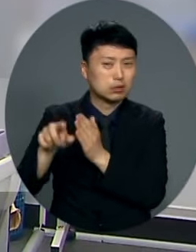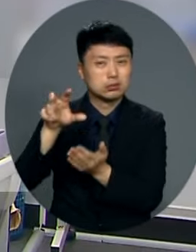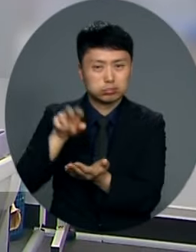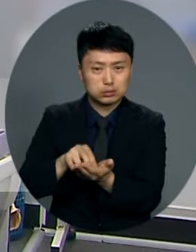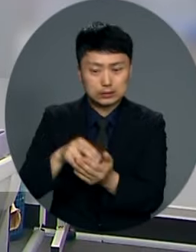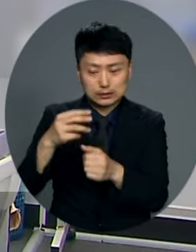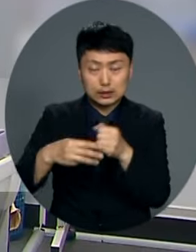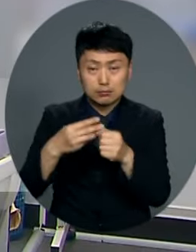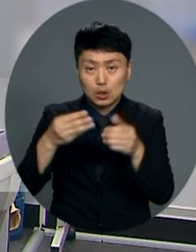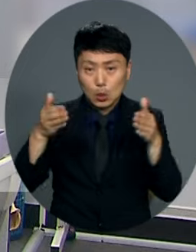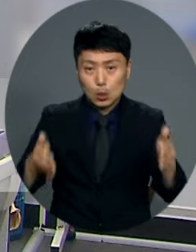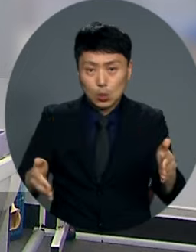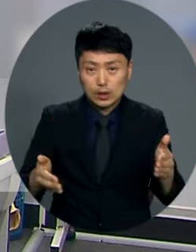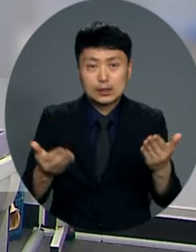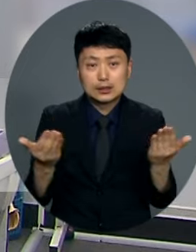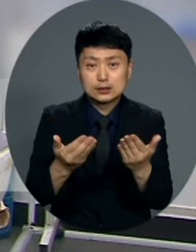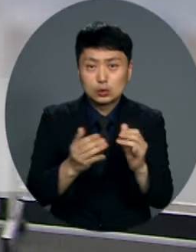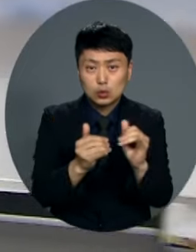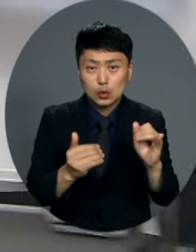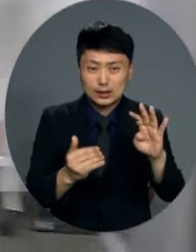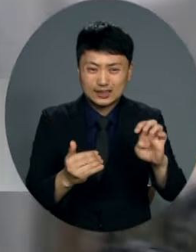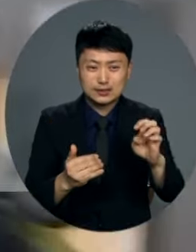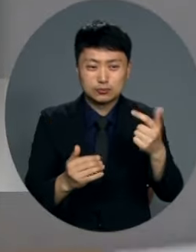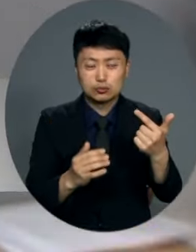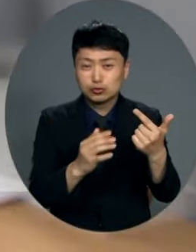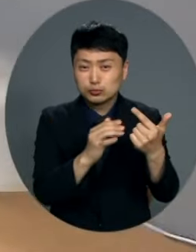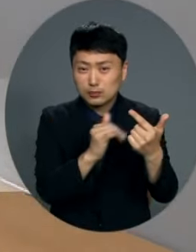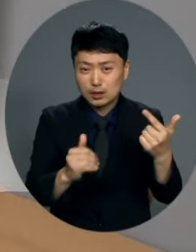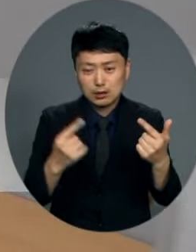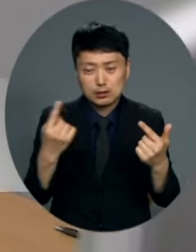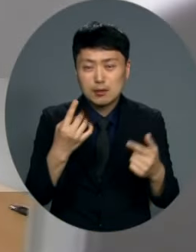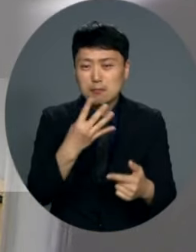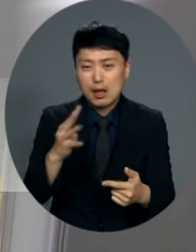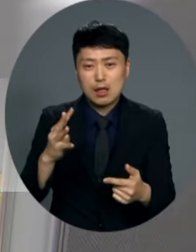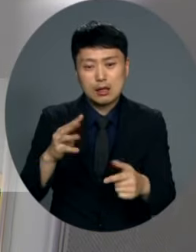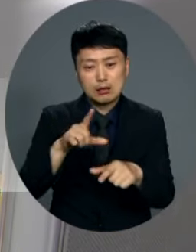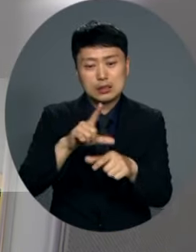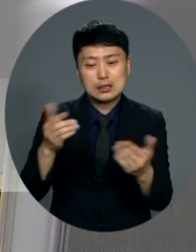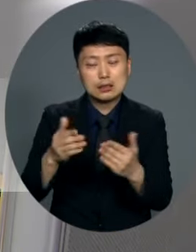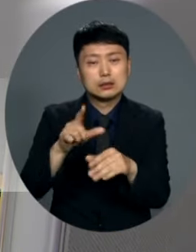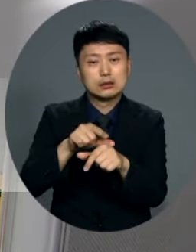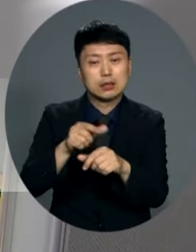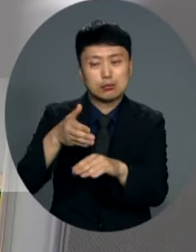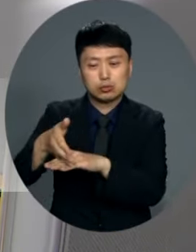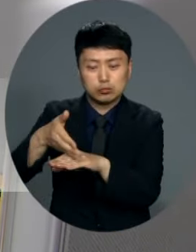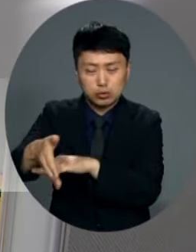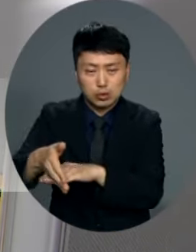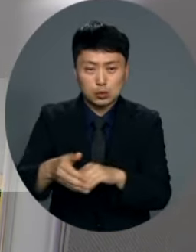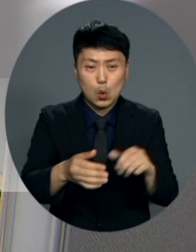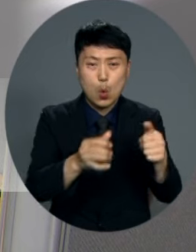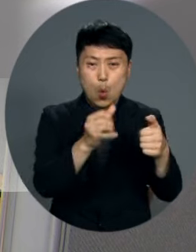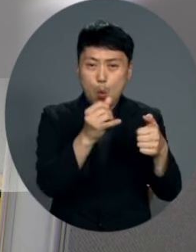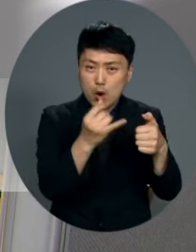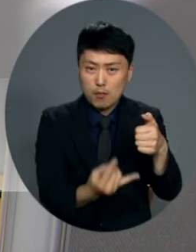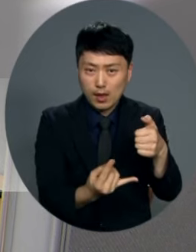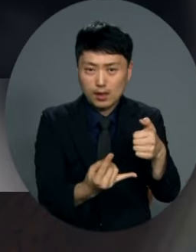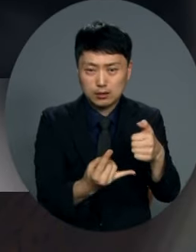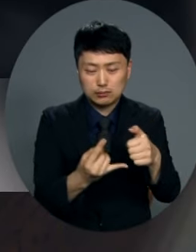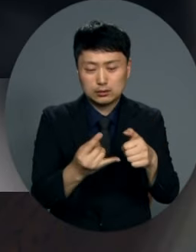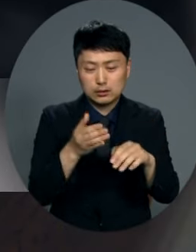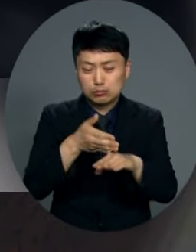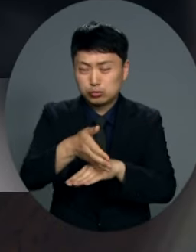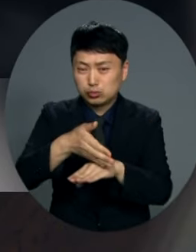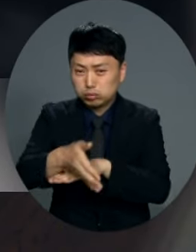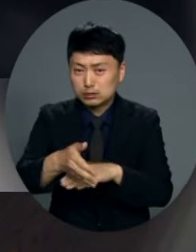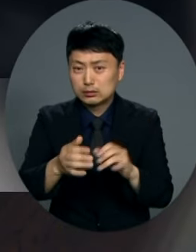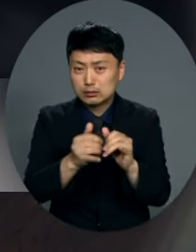최근 3년간 직원 46명이 1,004번에 걸쳐 지각을 했고 50차례 이상 상습 지각을 한 직원도